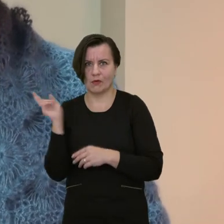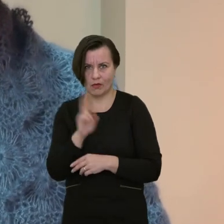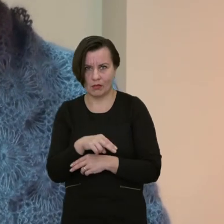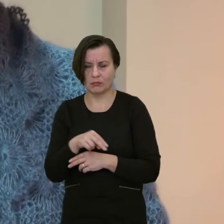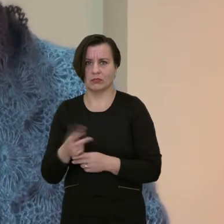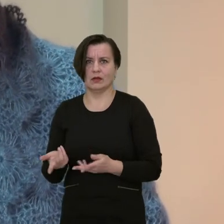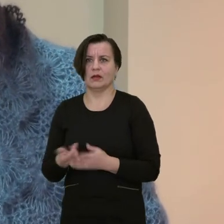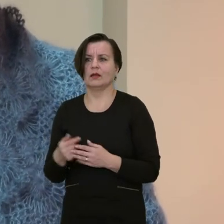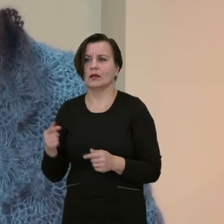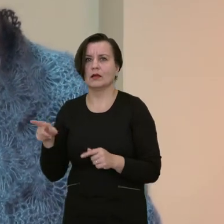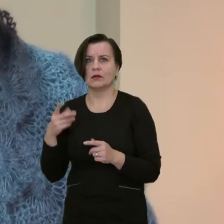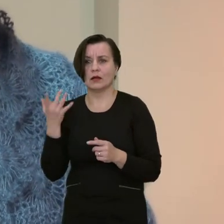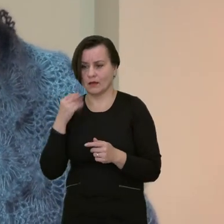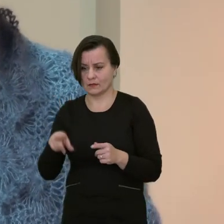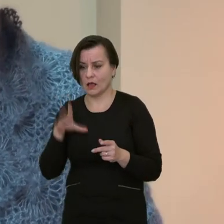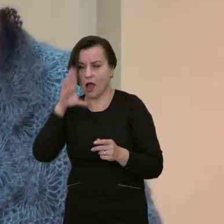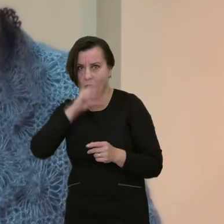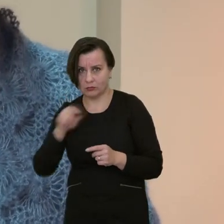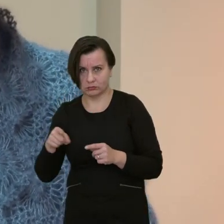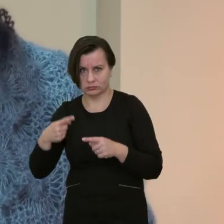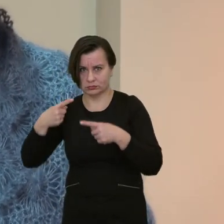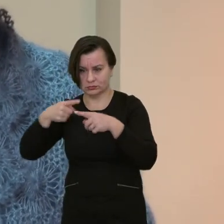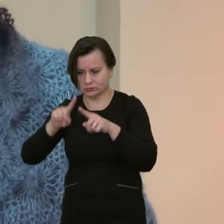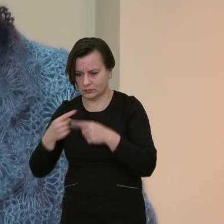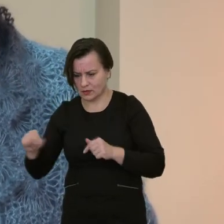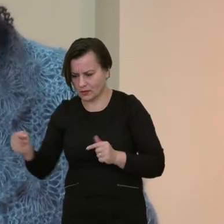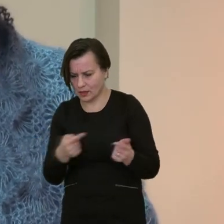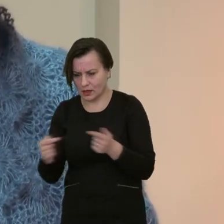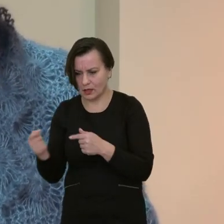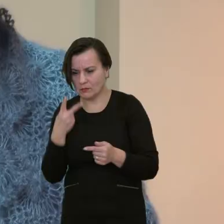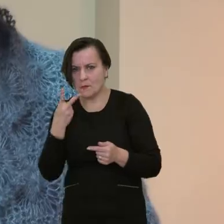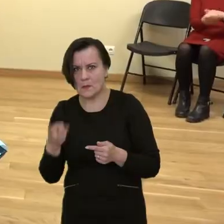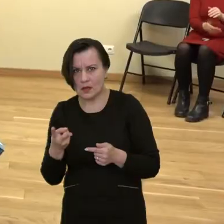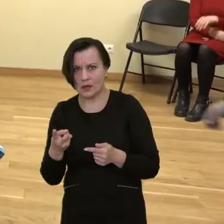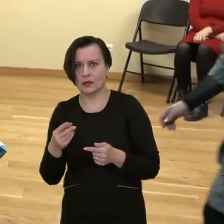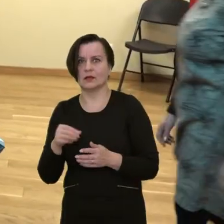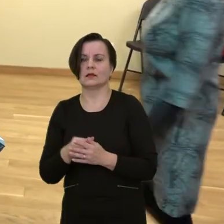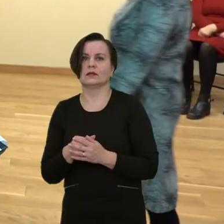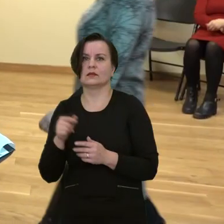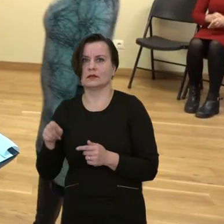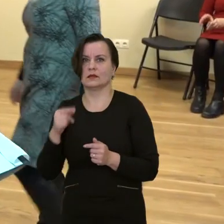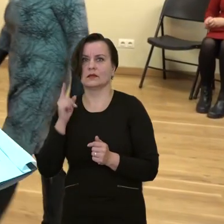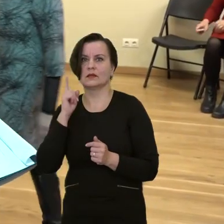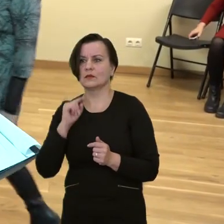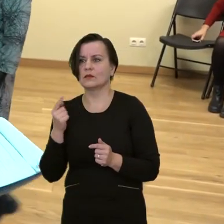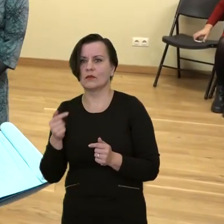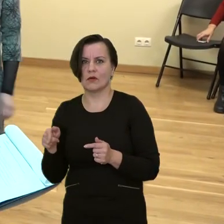kai pradeda išeiti, pradeda jie supranta tą rašto, kaip ten numinti, kaip viską daryti, tai tada pagauna